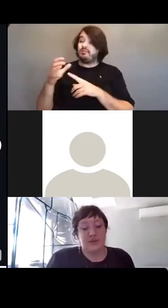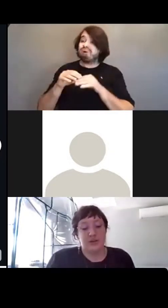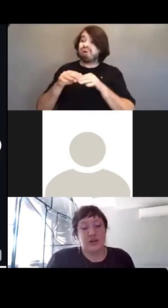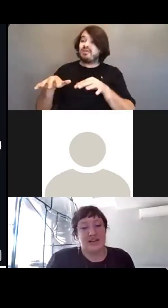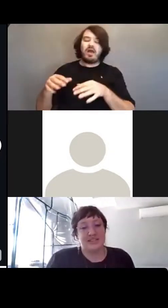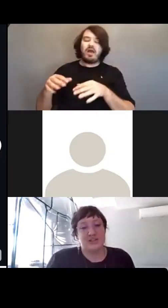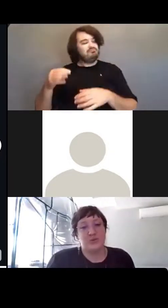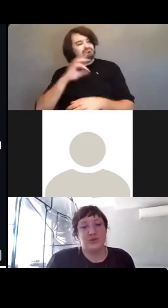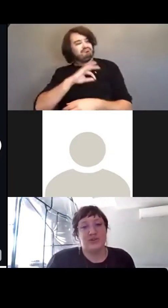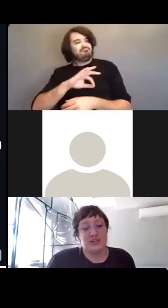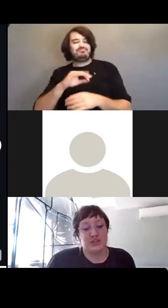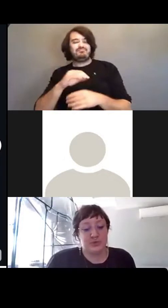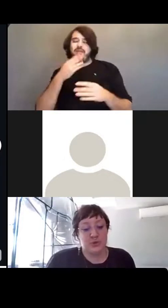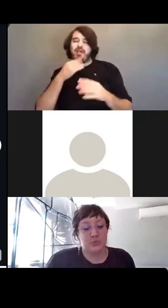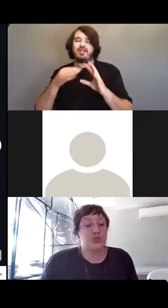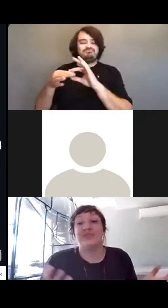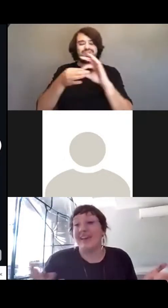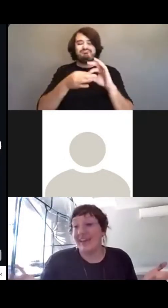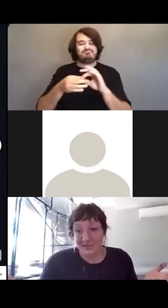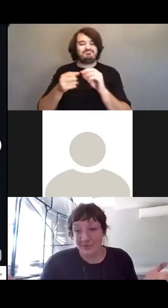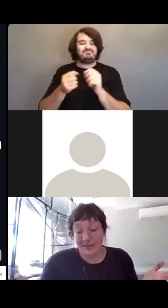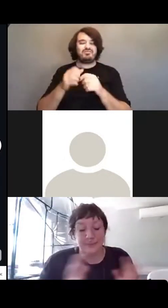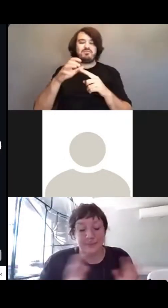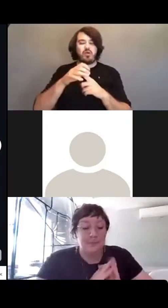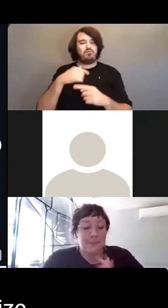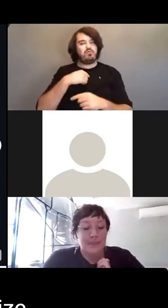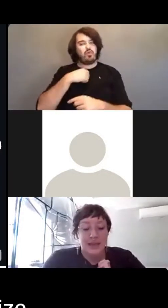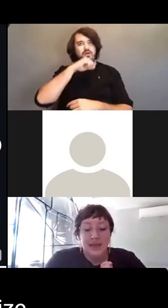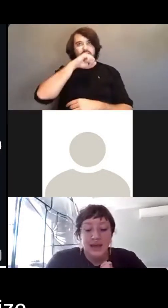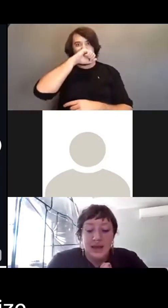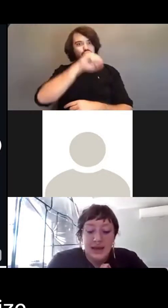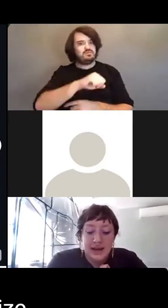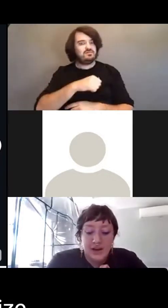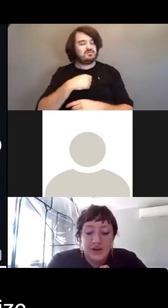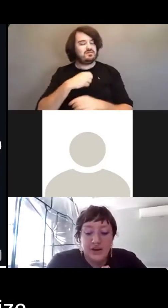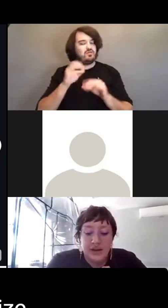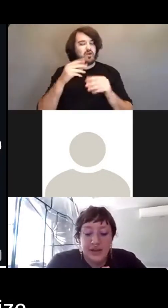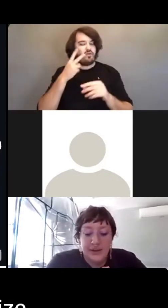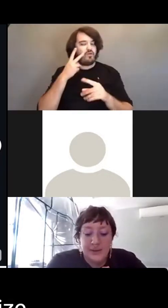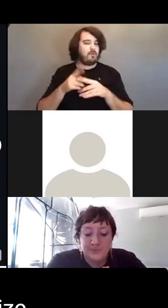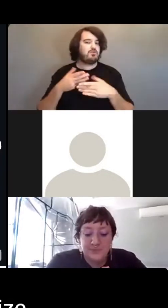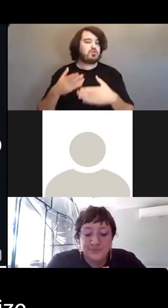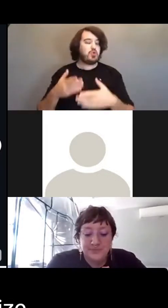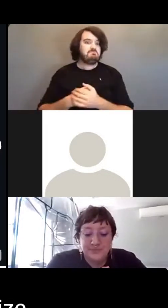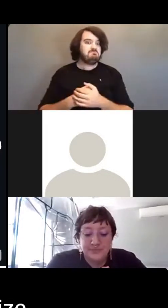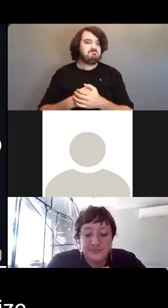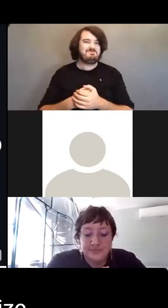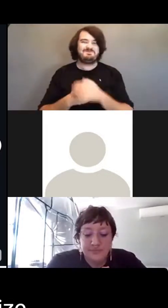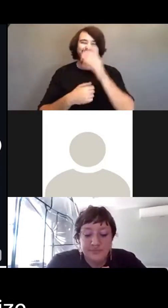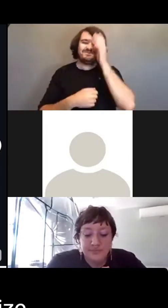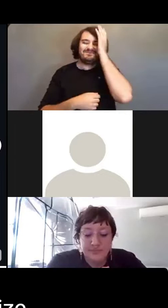fait une belle relation là, avec les champignons. Moi, je suis une très grande fan. Alors, il